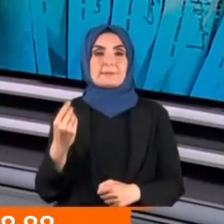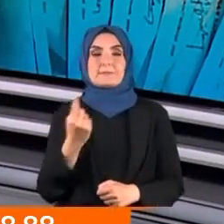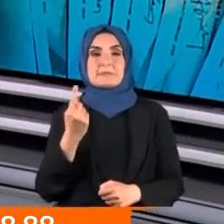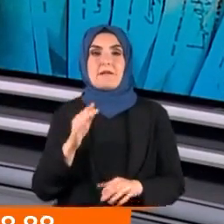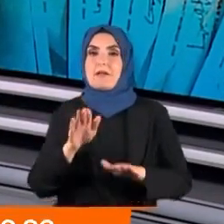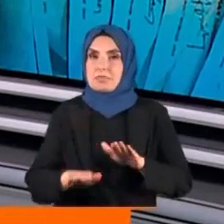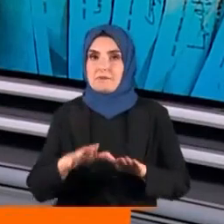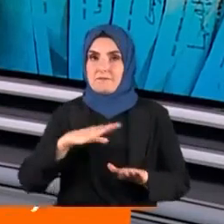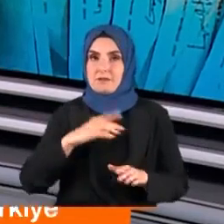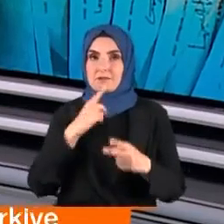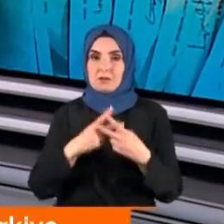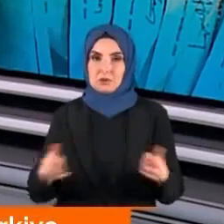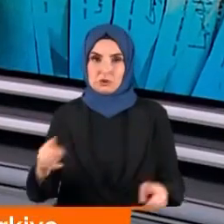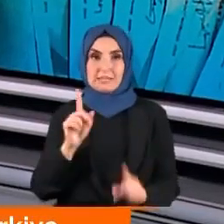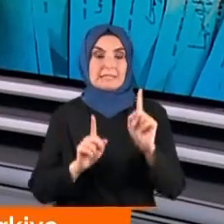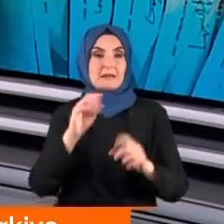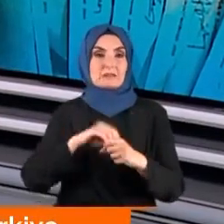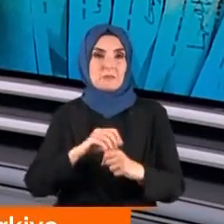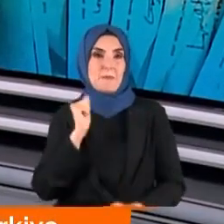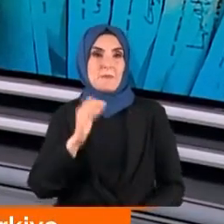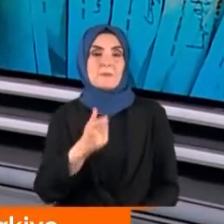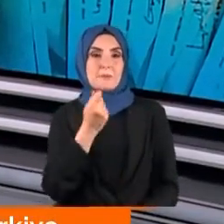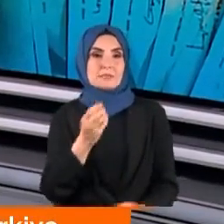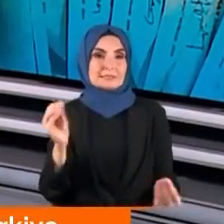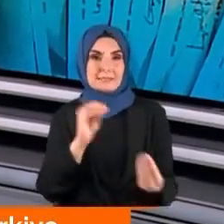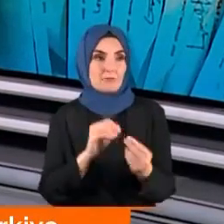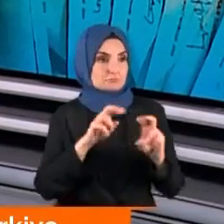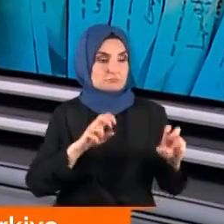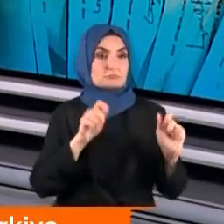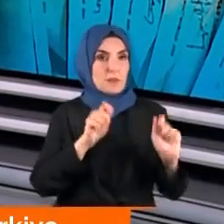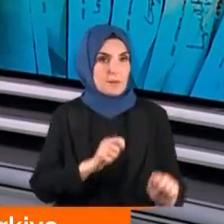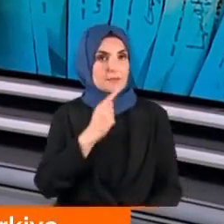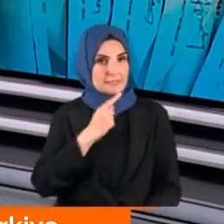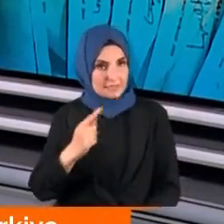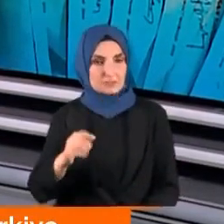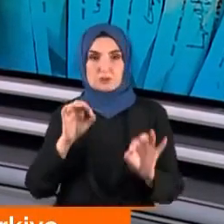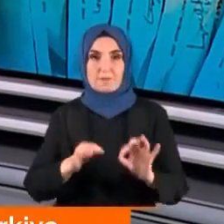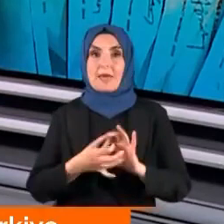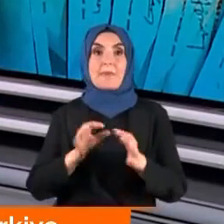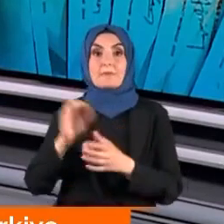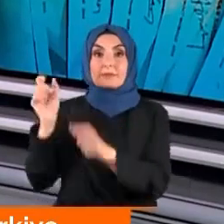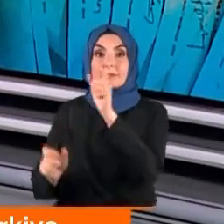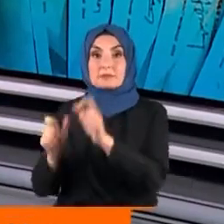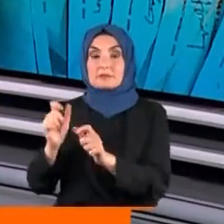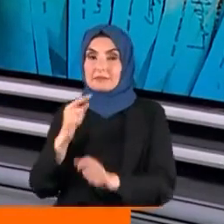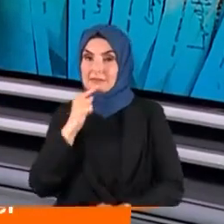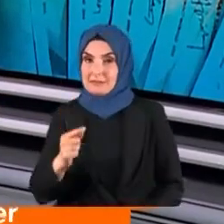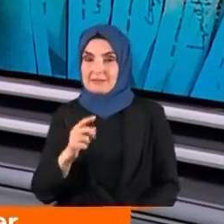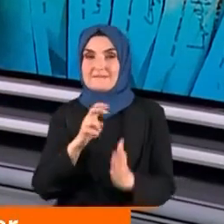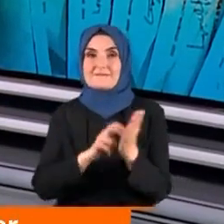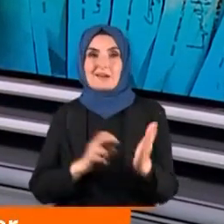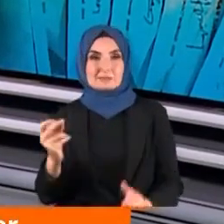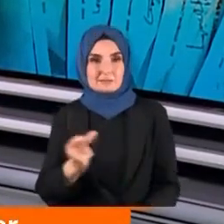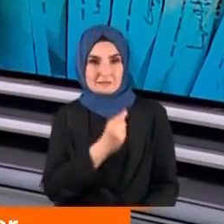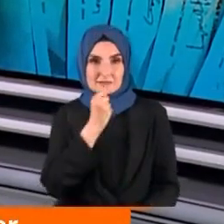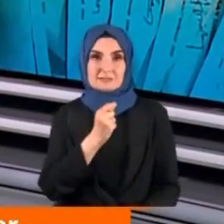internetteki fahiş ilan artışlarını inceleyen bakanlık bu defa da emlakçıları mercek altına aldı. Vergi kaçıran, satış beyanında bulunmayan ve